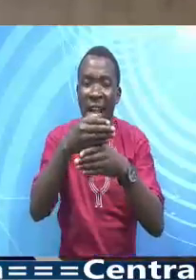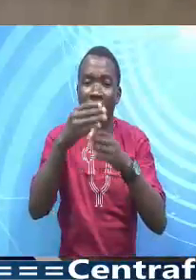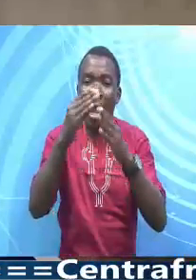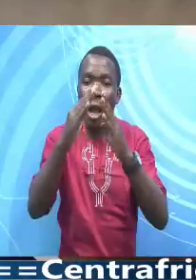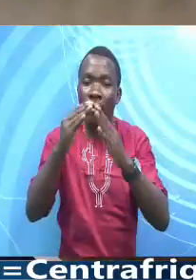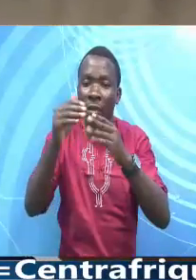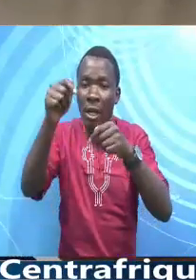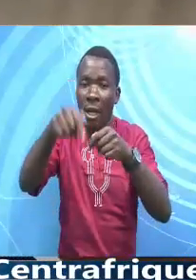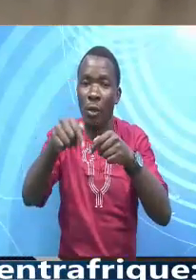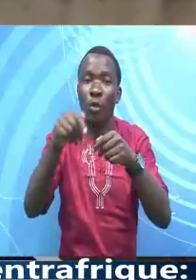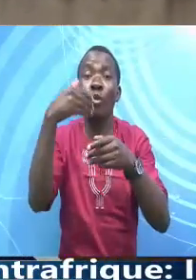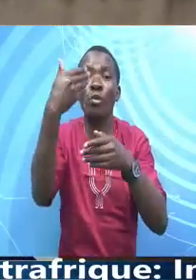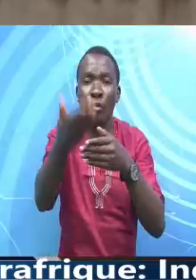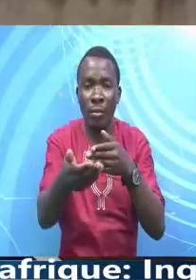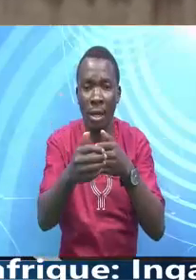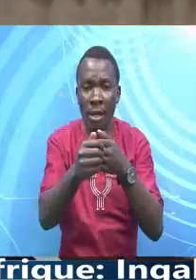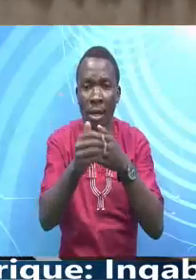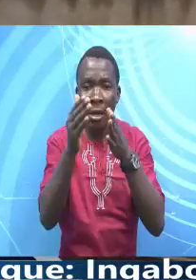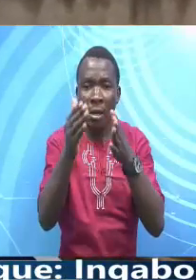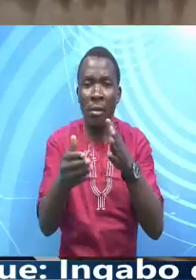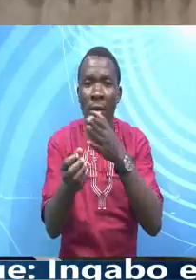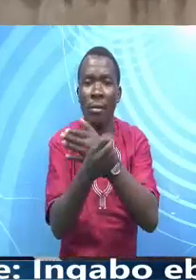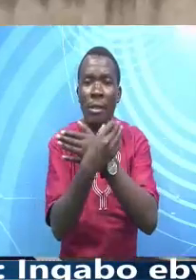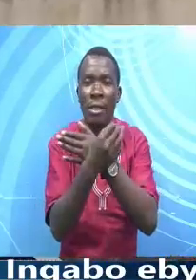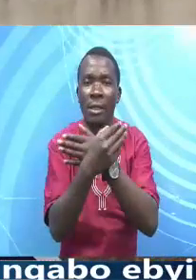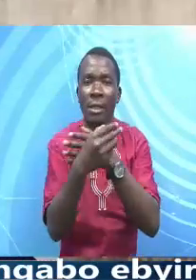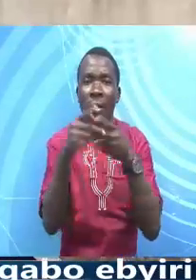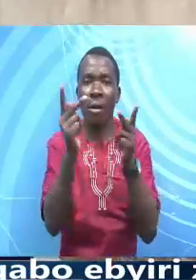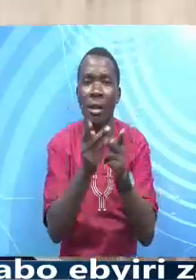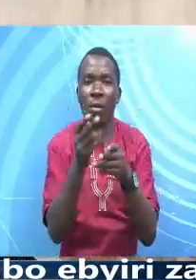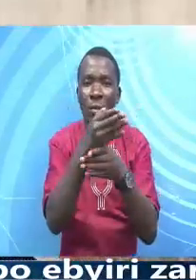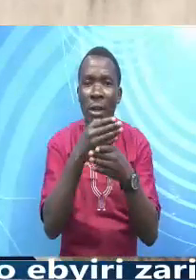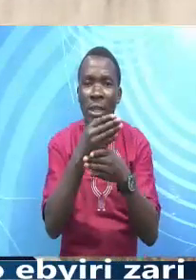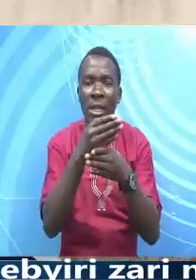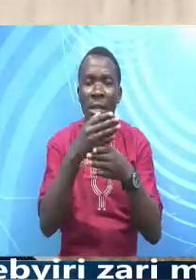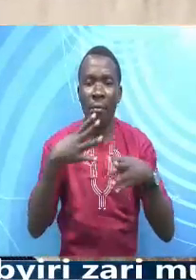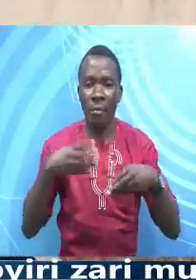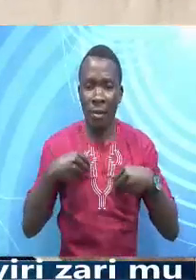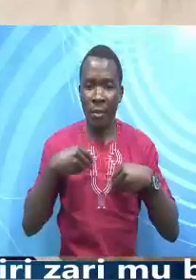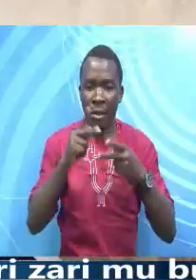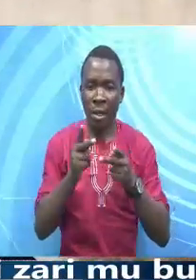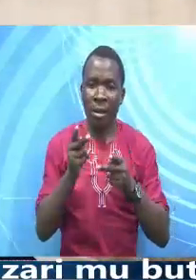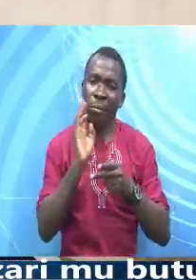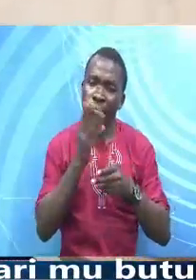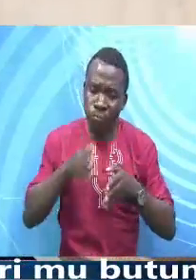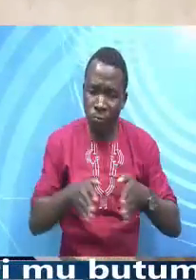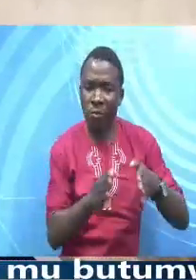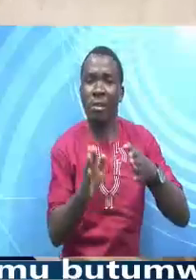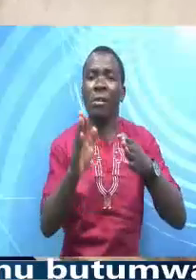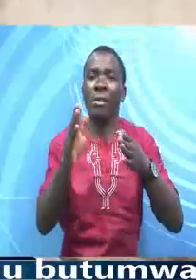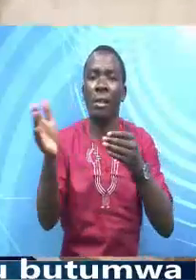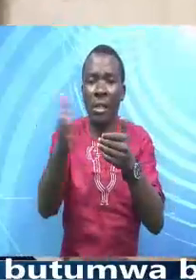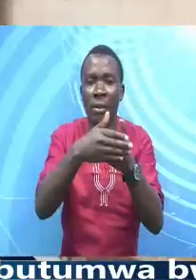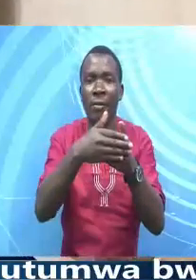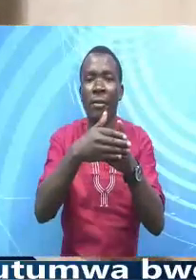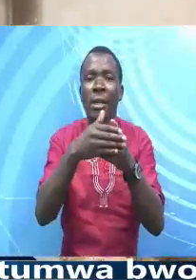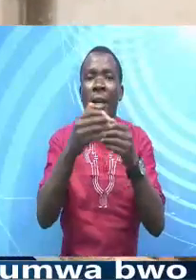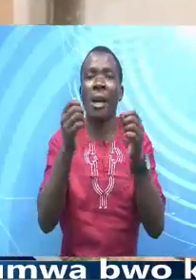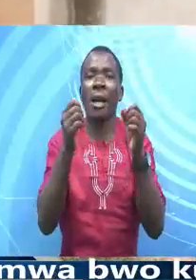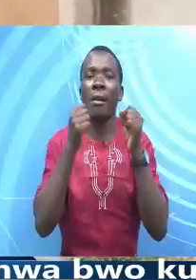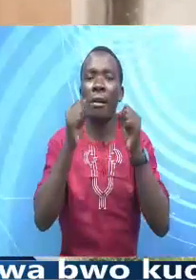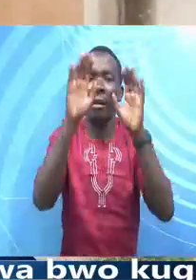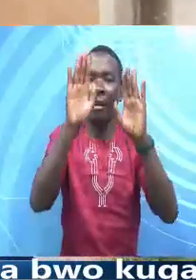hanyuma ubuyobozi bungira inama ko nta busheri yemewe kuba kuri ruhurura, ndayifunga ariko frigo zo sinazikuramo. Nta nyama